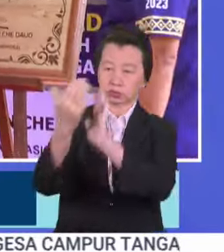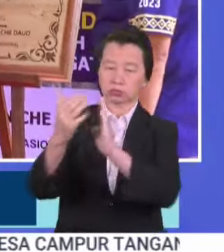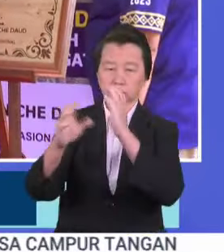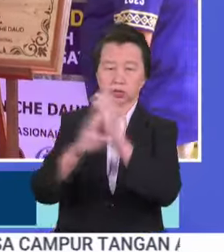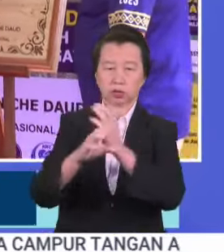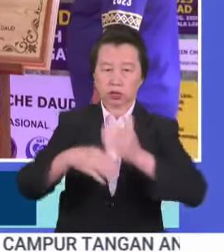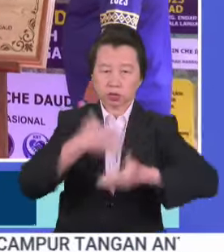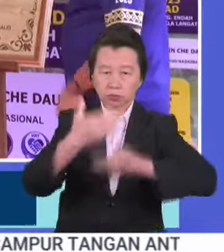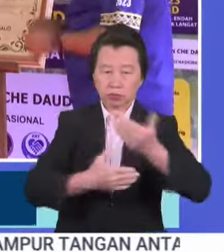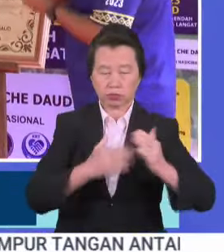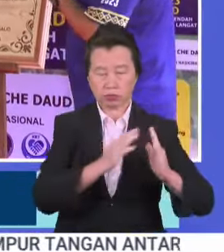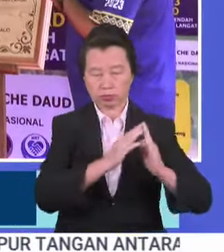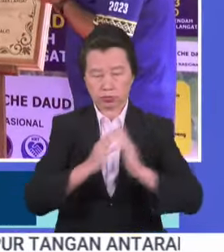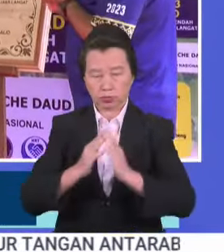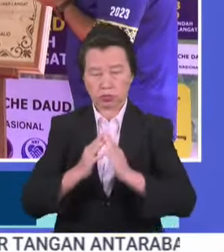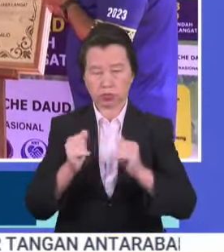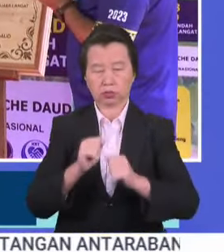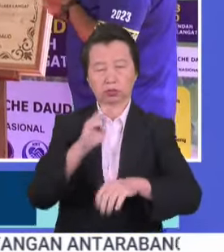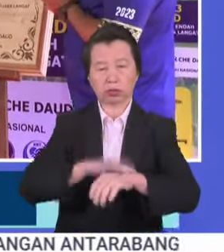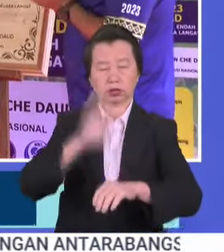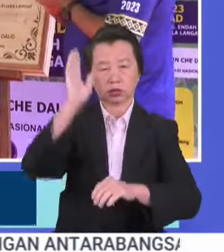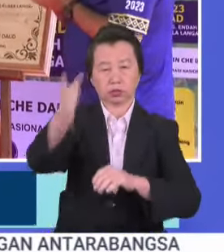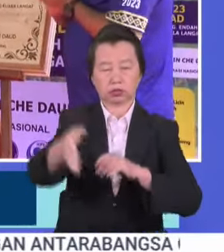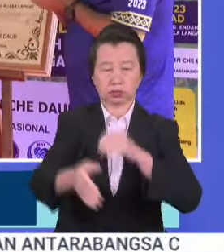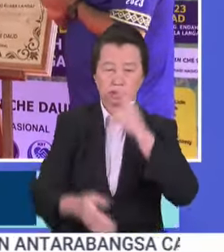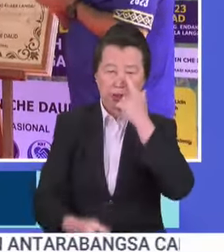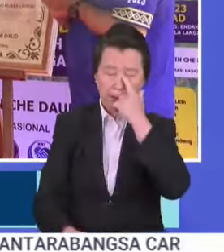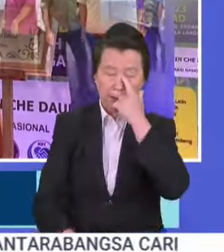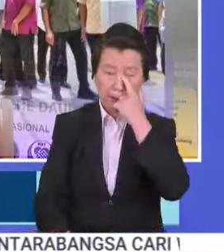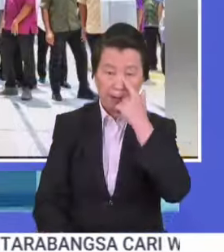cabaran proses perbandaran pada masa hadapan.